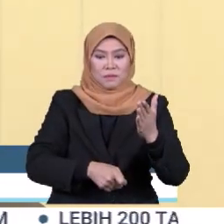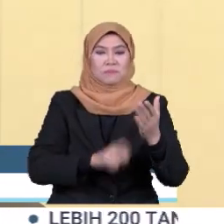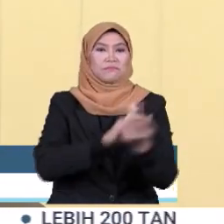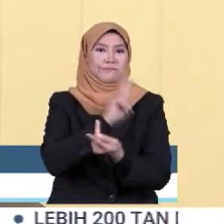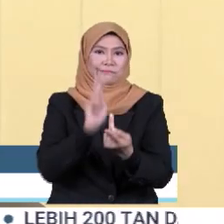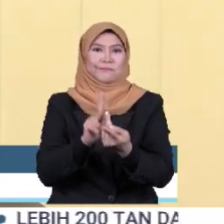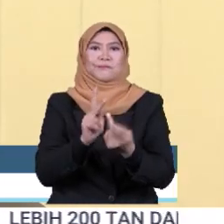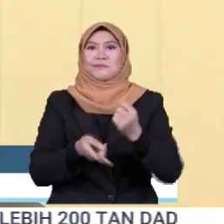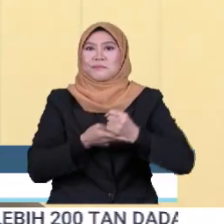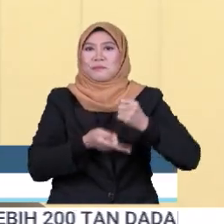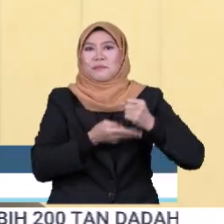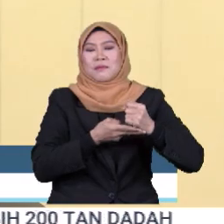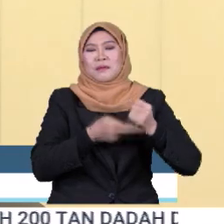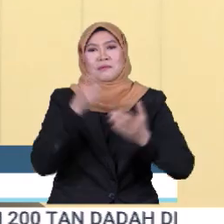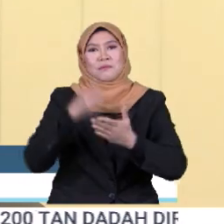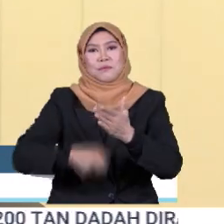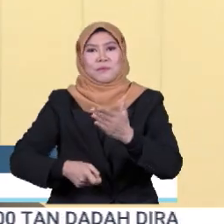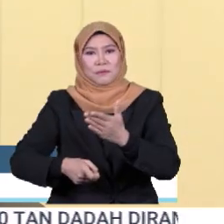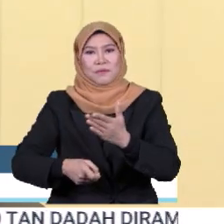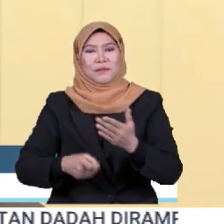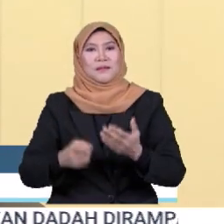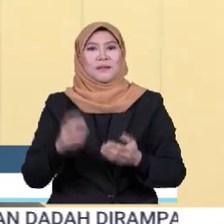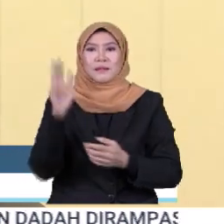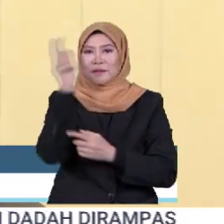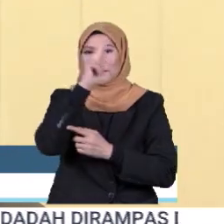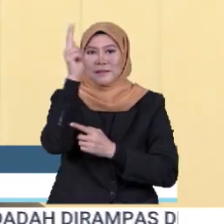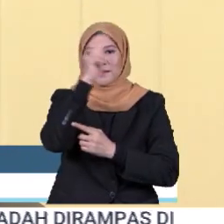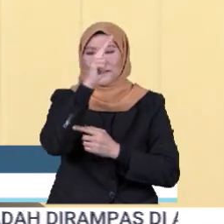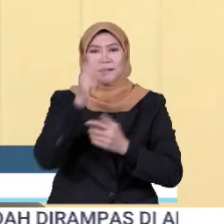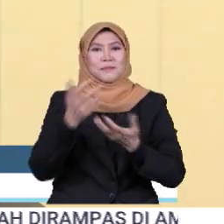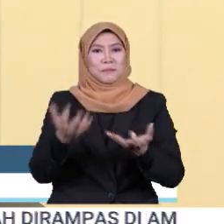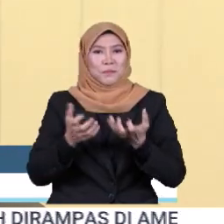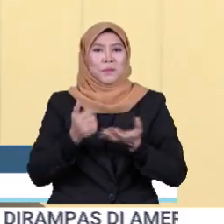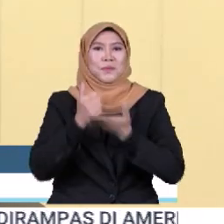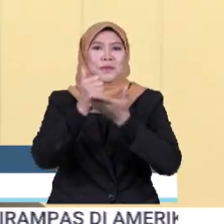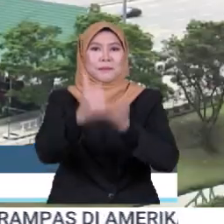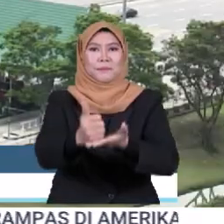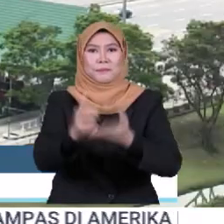berpadanan dengan hasrat kerajaan yang ingin membantu rakyat.